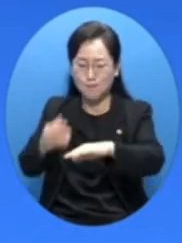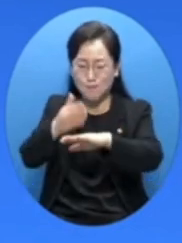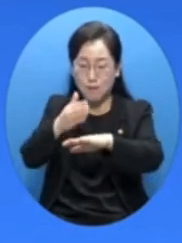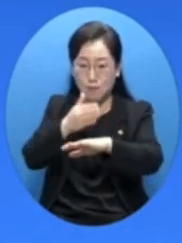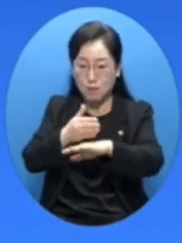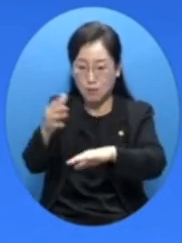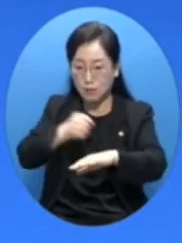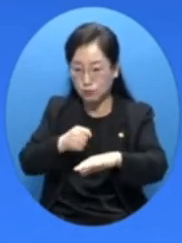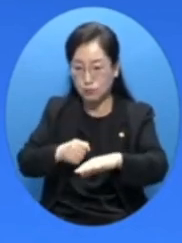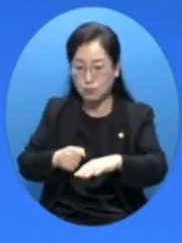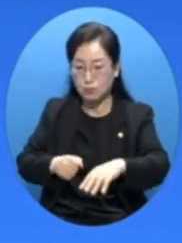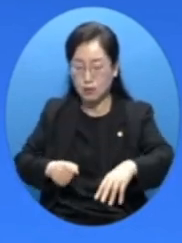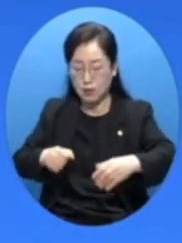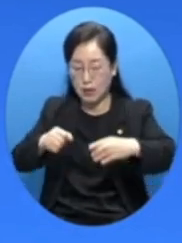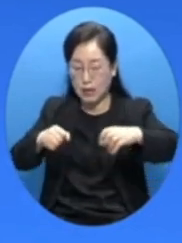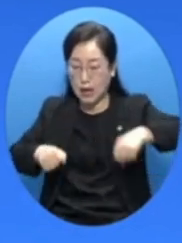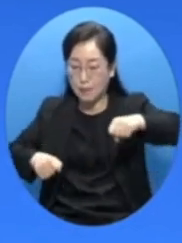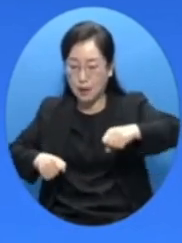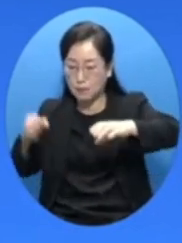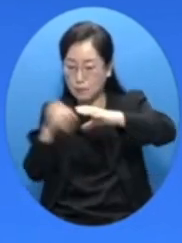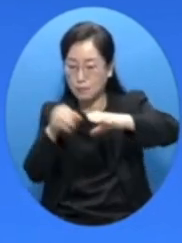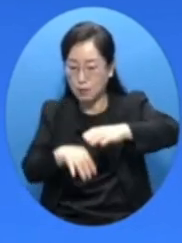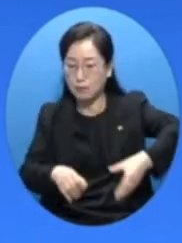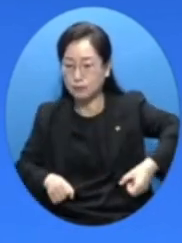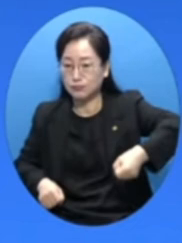슈트케이스에 싣고 가는 것이